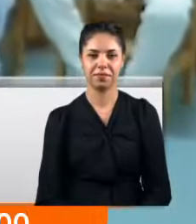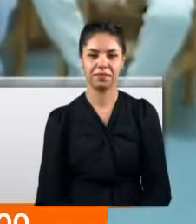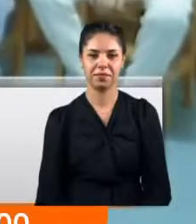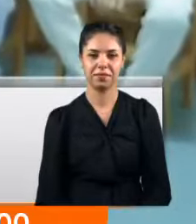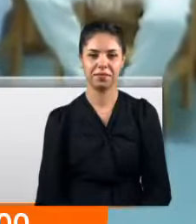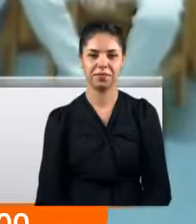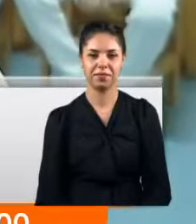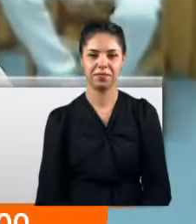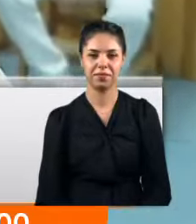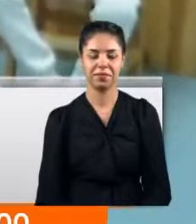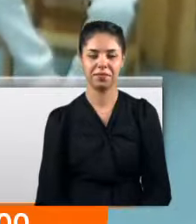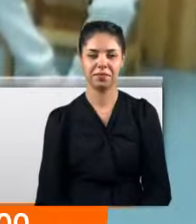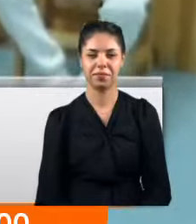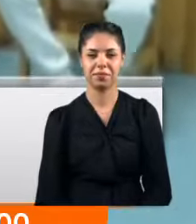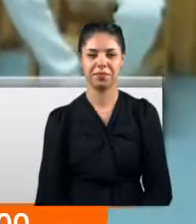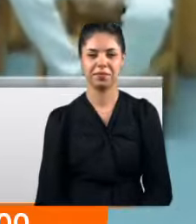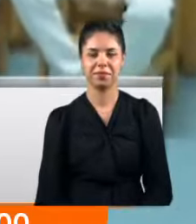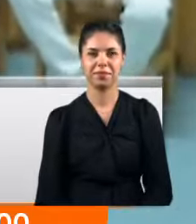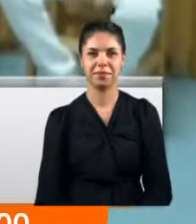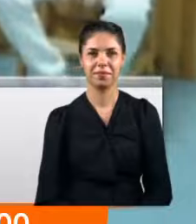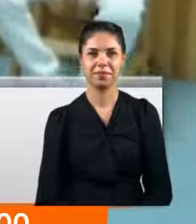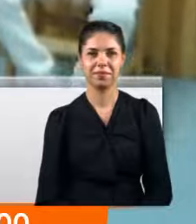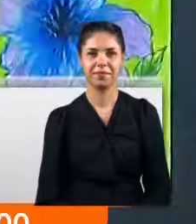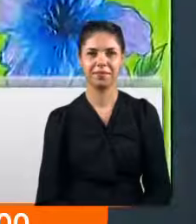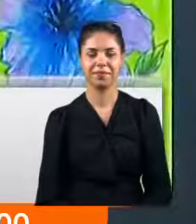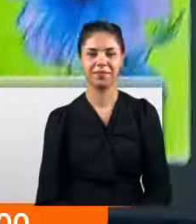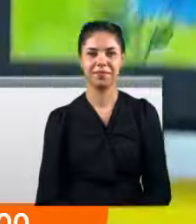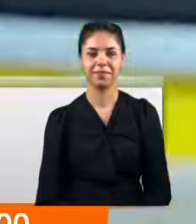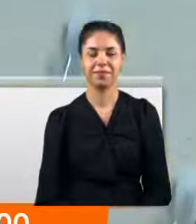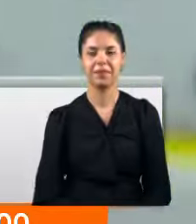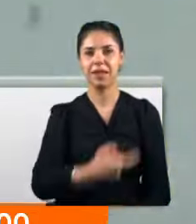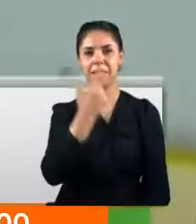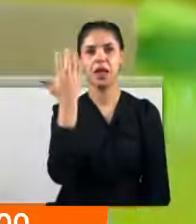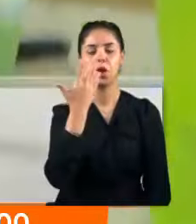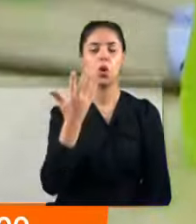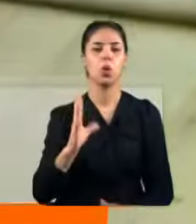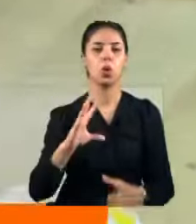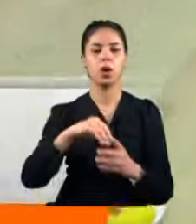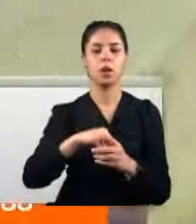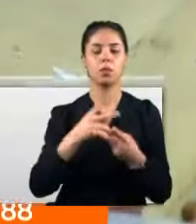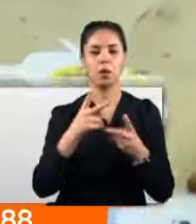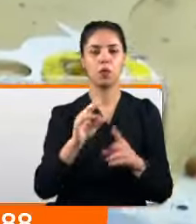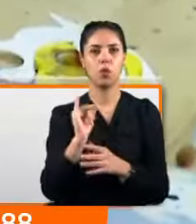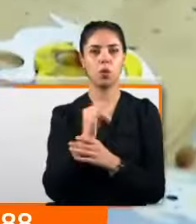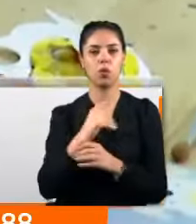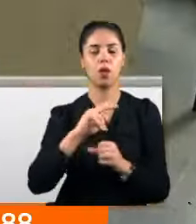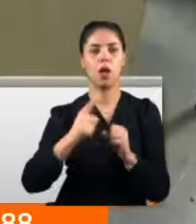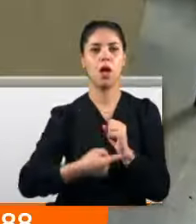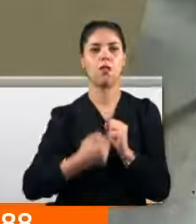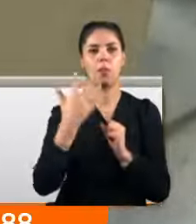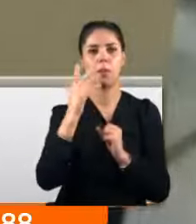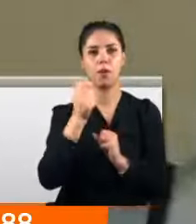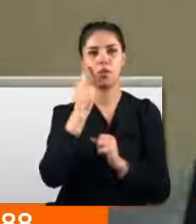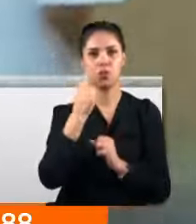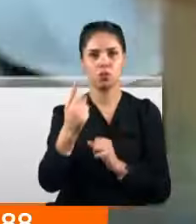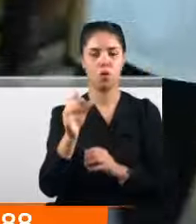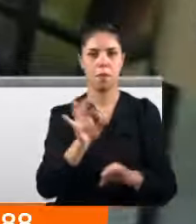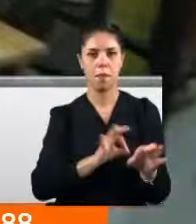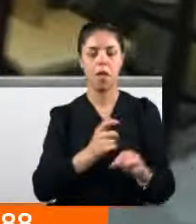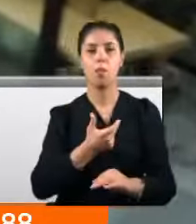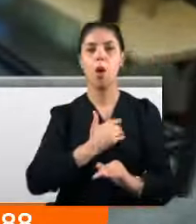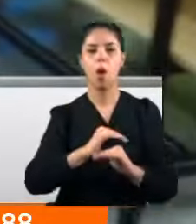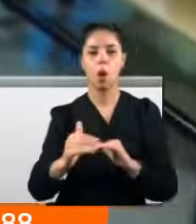gelmeden önce ben de bir ders yaptım eğlenceli oluyor bizim için de yazokulu kapsamında açıl kurslar haftada gün olarak planlandı